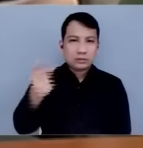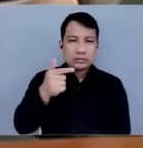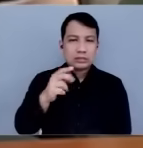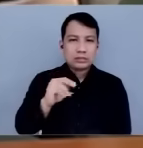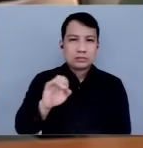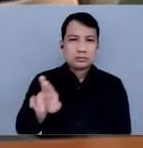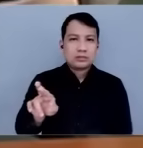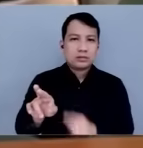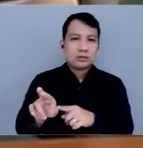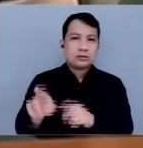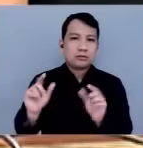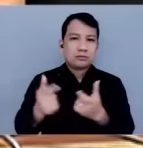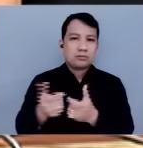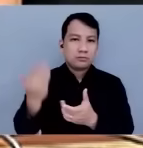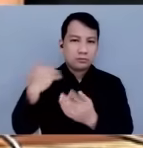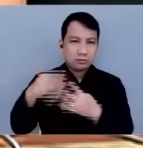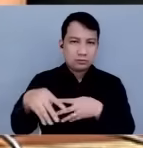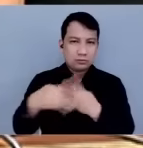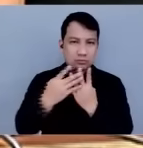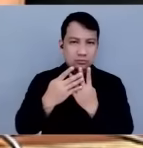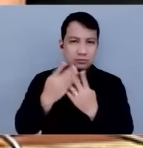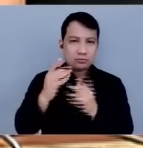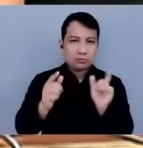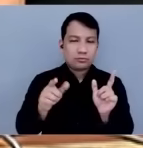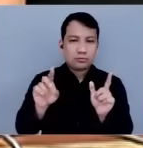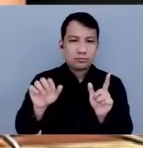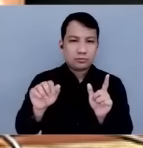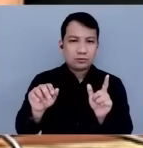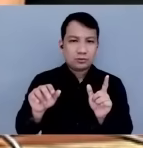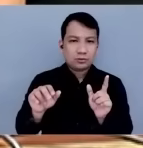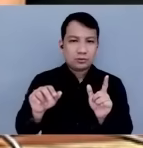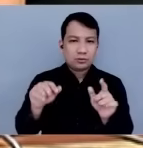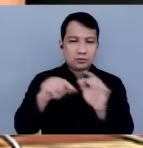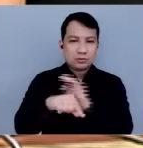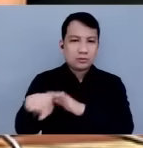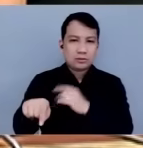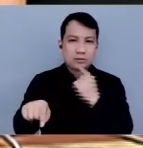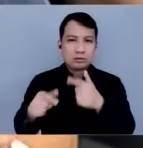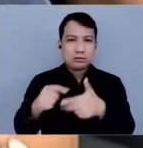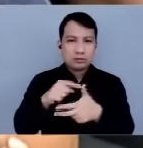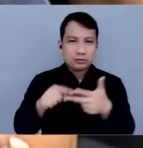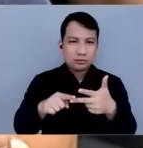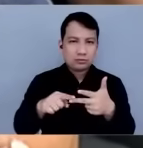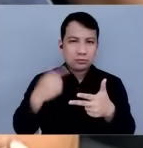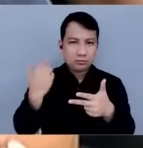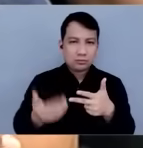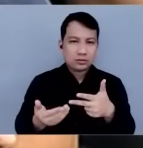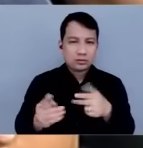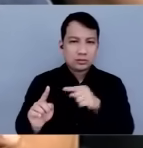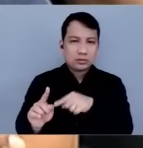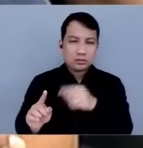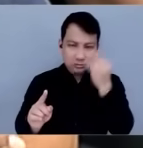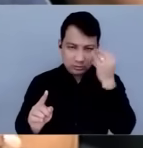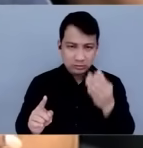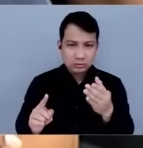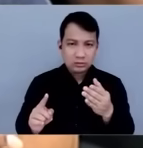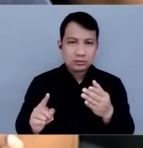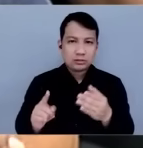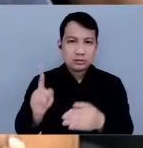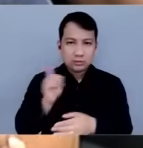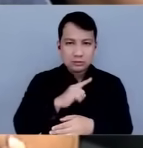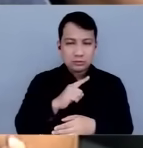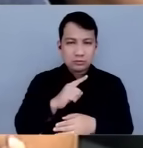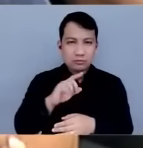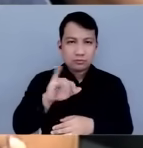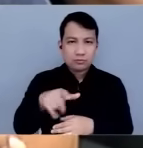na nakulong noon dahil sa 2013 at Timoran Massacre kung saan 13 ang namatay, kabilang ang isang umunoy huweteng operator. Nakapagpiansa rin